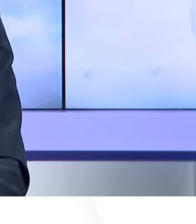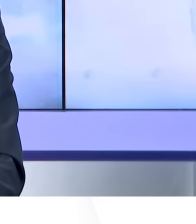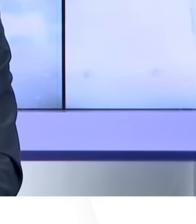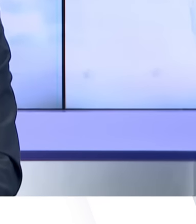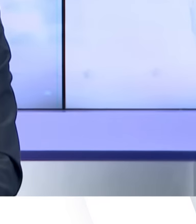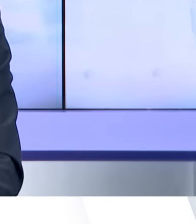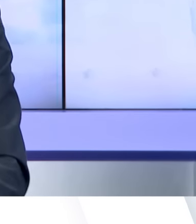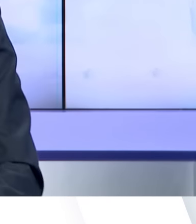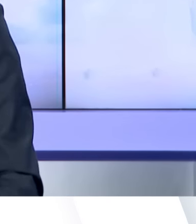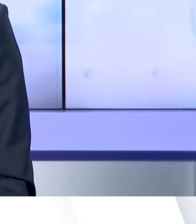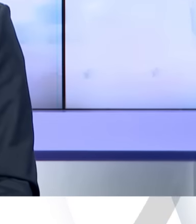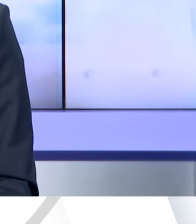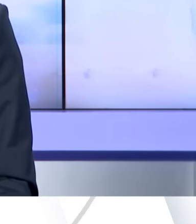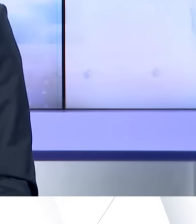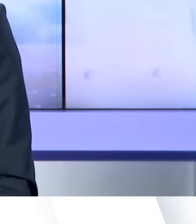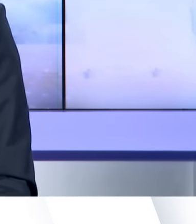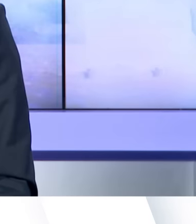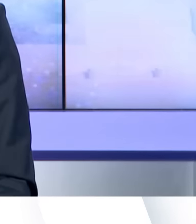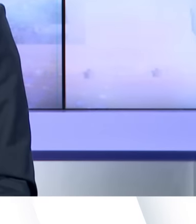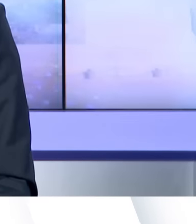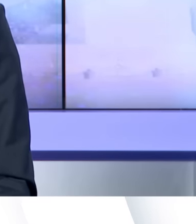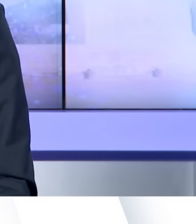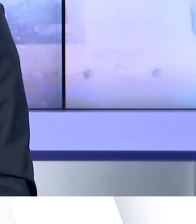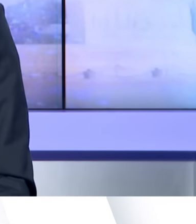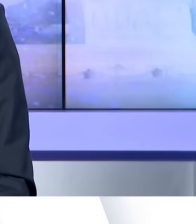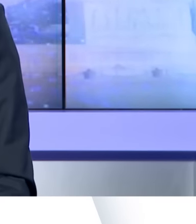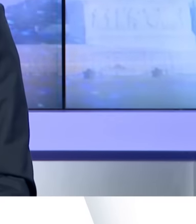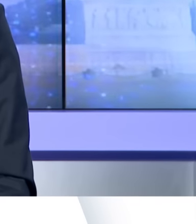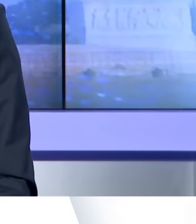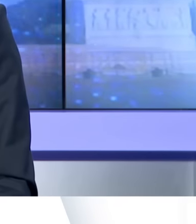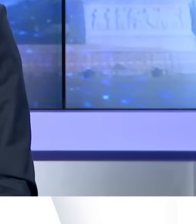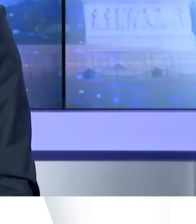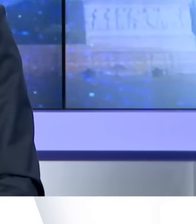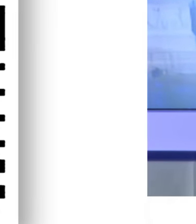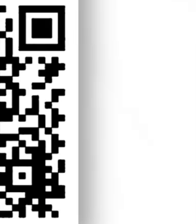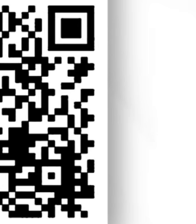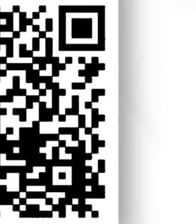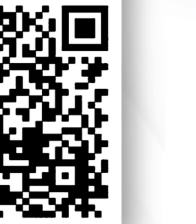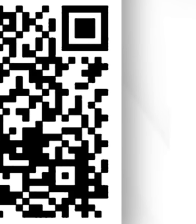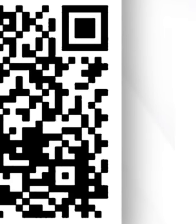าลืมกดติดตามและสมัครสมาชิก YouTube มติชนทีวีโดยการสแกน QR Code ด้วยนะครับ